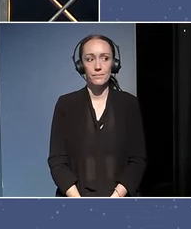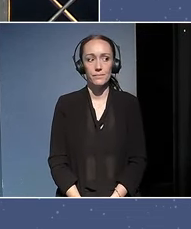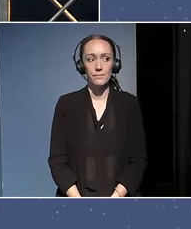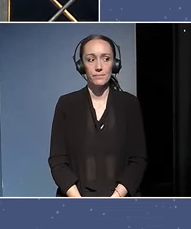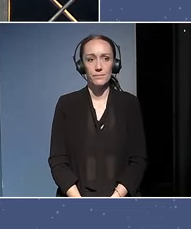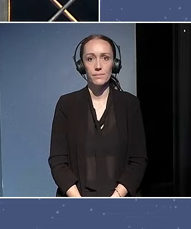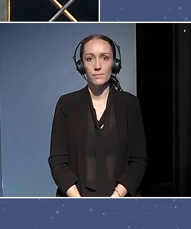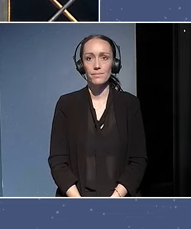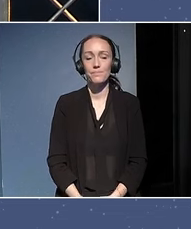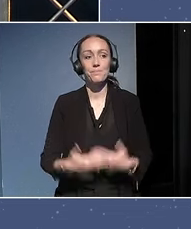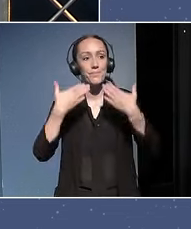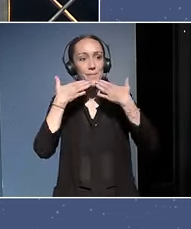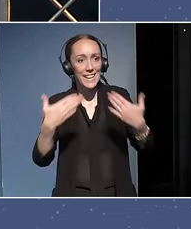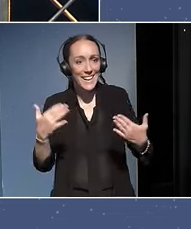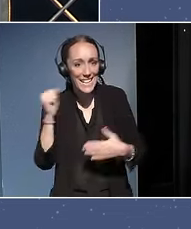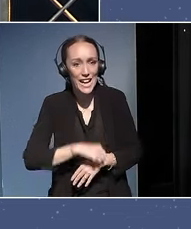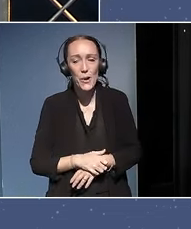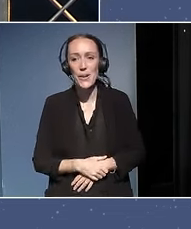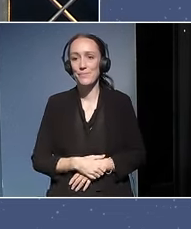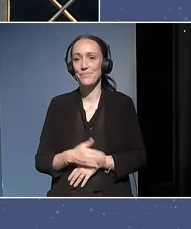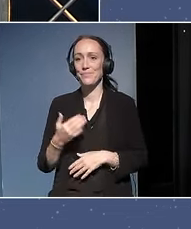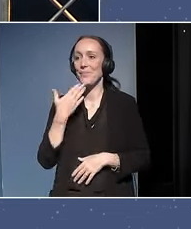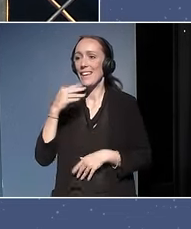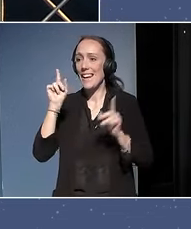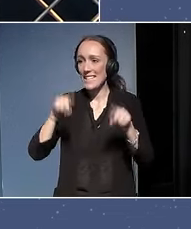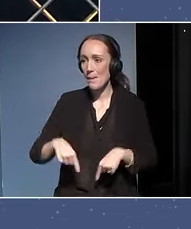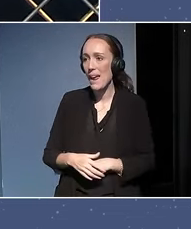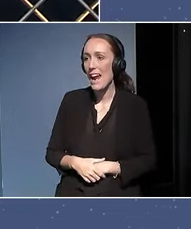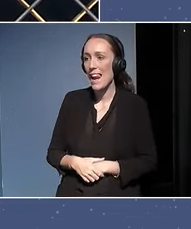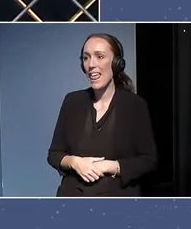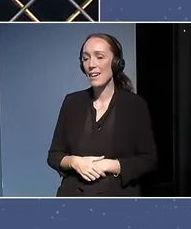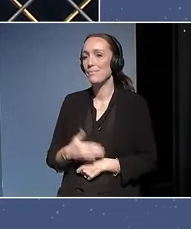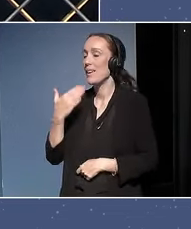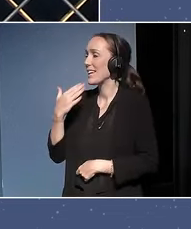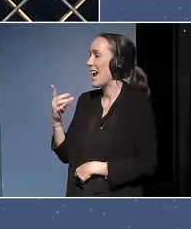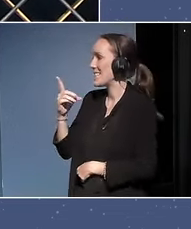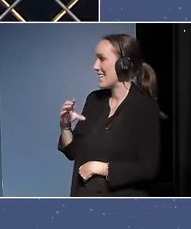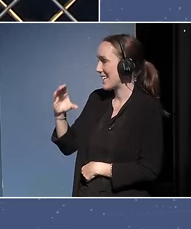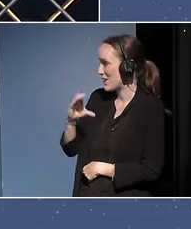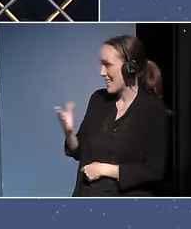qua Grazie ancora Grazie mille a tutti grazie a Cristiano da